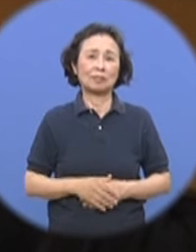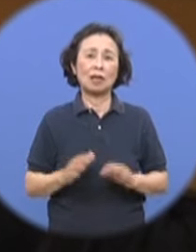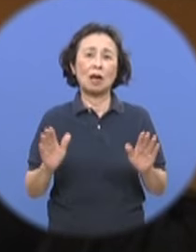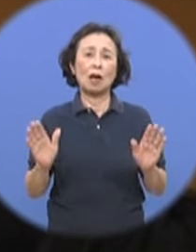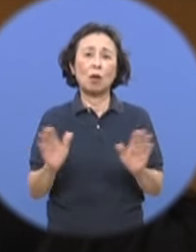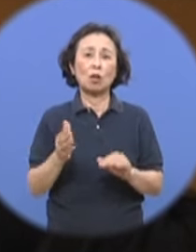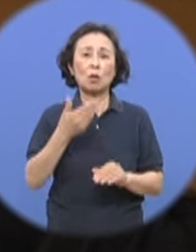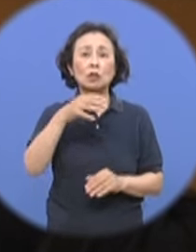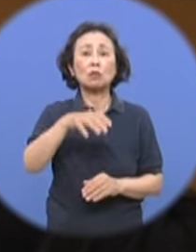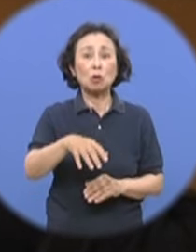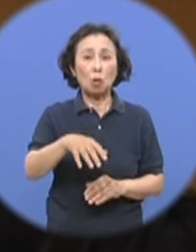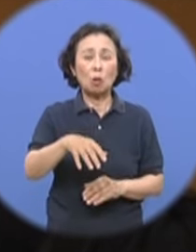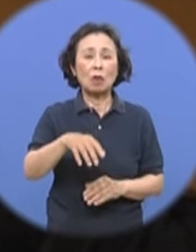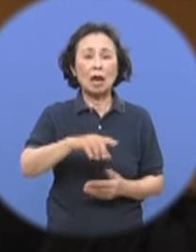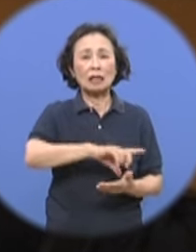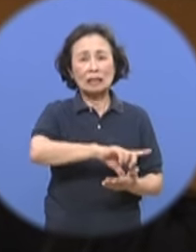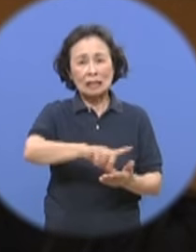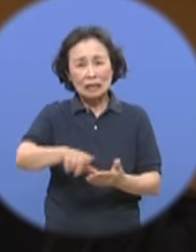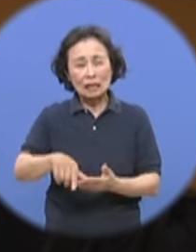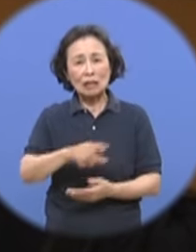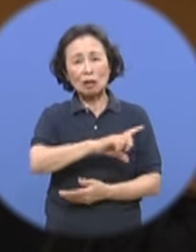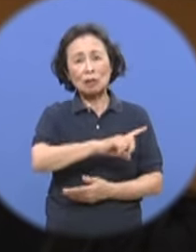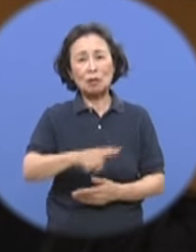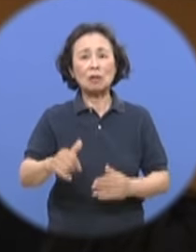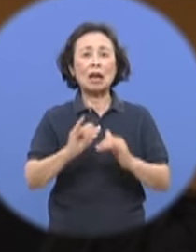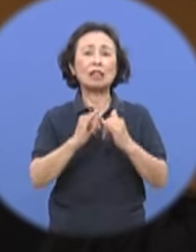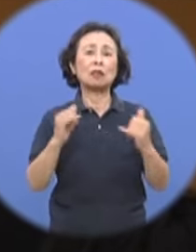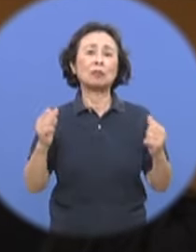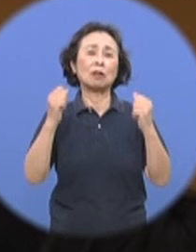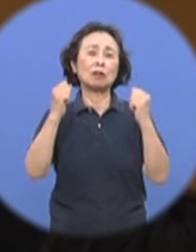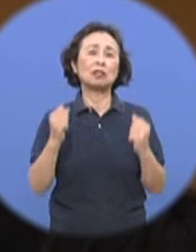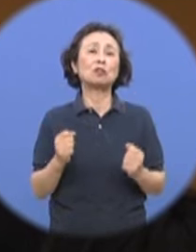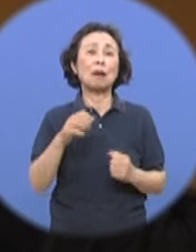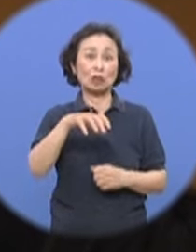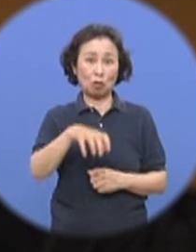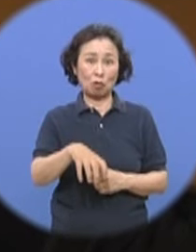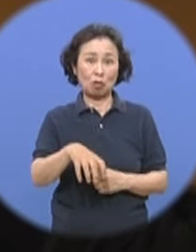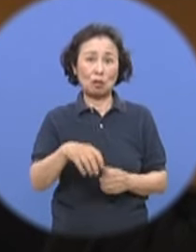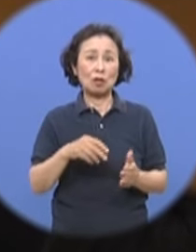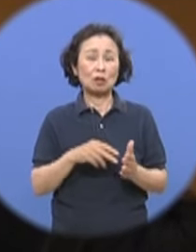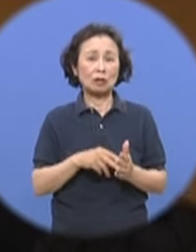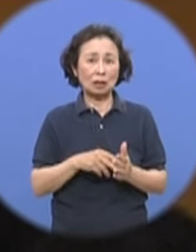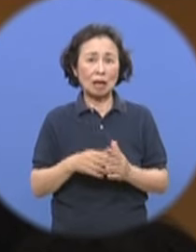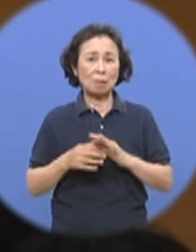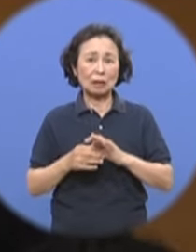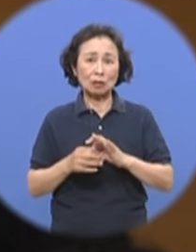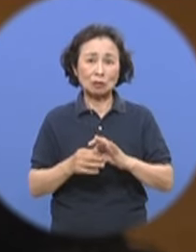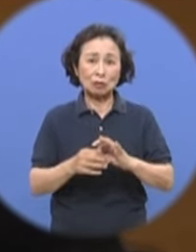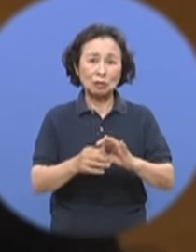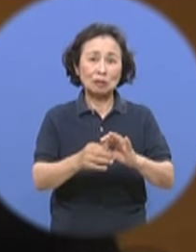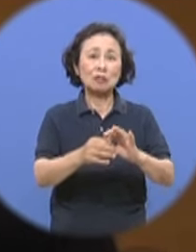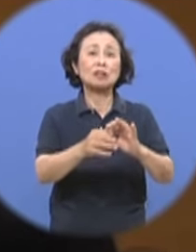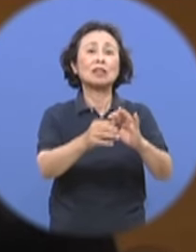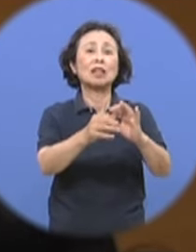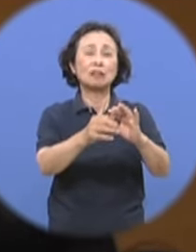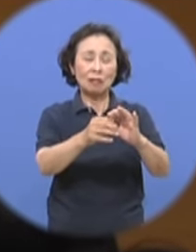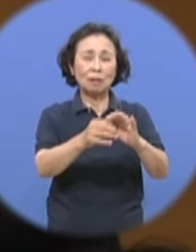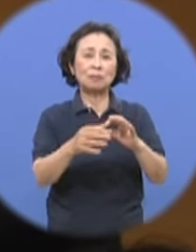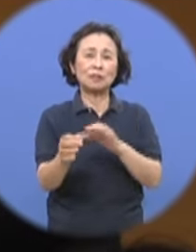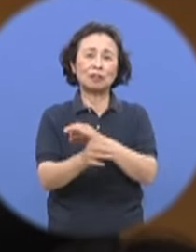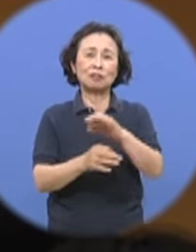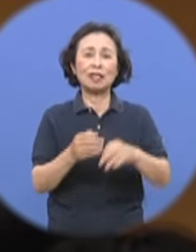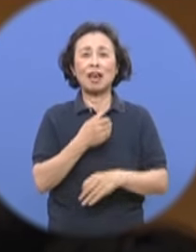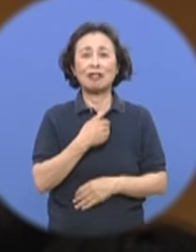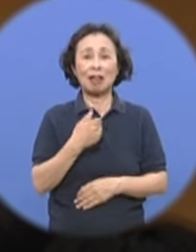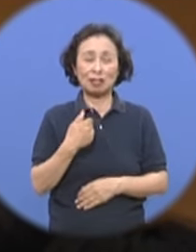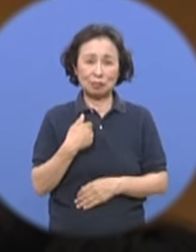あ、地域のさまざまな人たちのですね、こう居場所として、それがまた持続的にこう運営していけるような